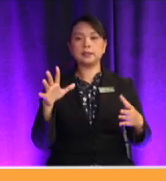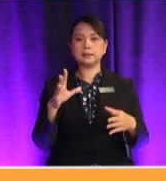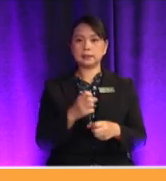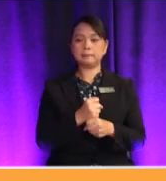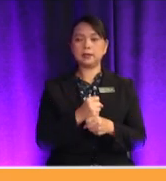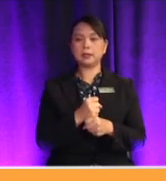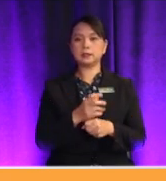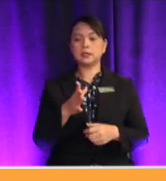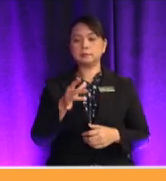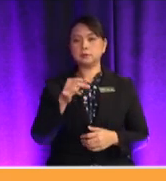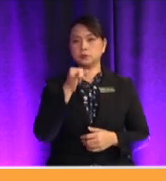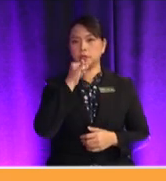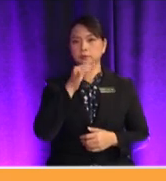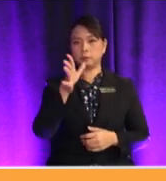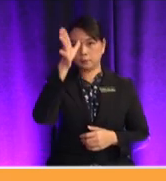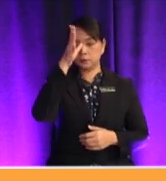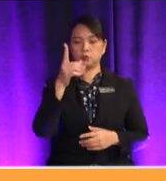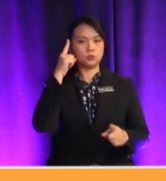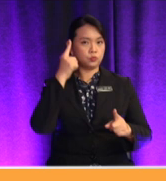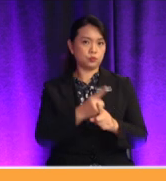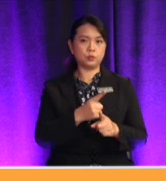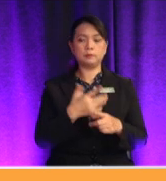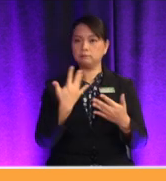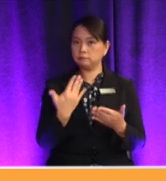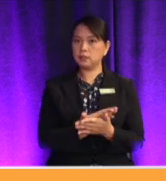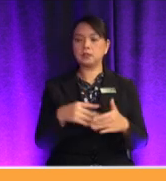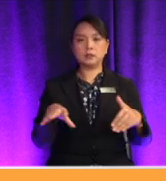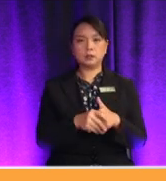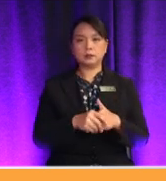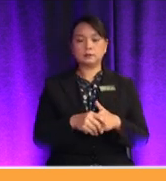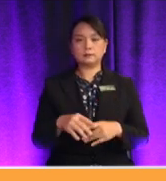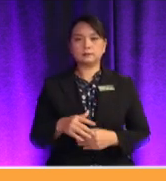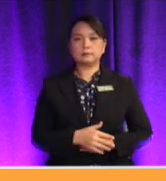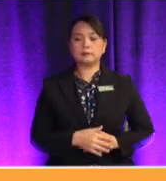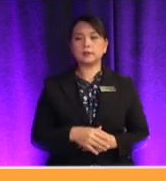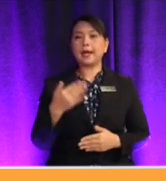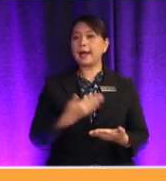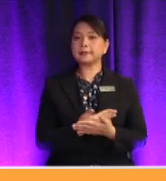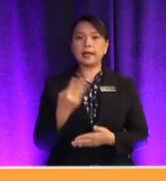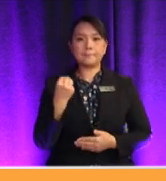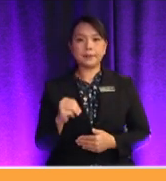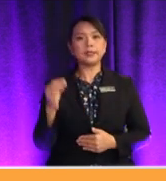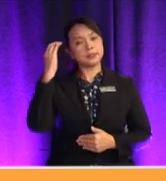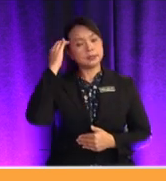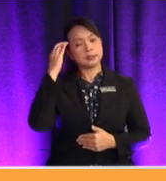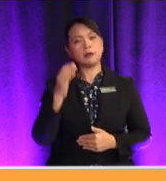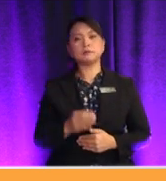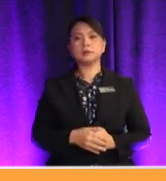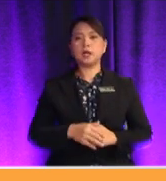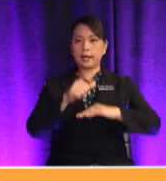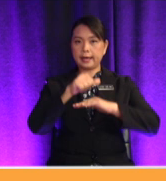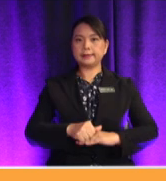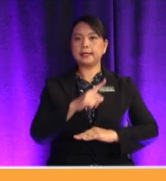bernama Hanish Sikawa telah diajar tentang adat dan tradisi kedua-dua kaum sejak kecil. Okay. Hanish